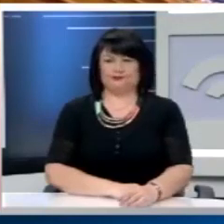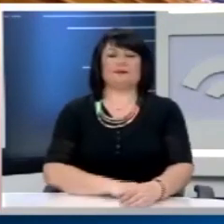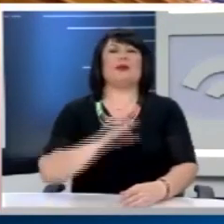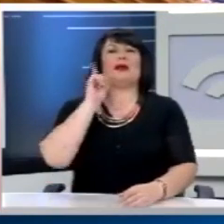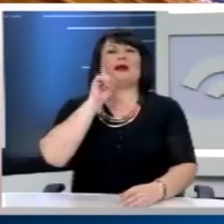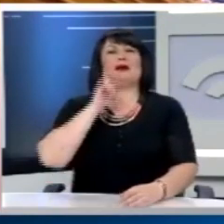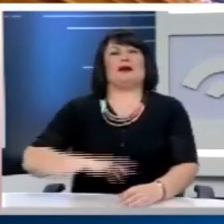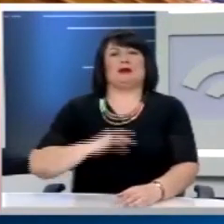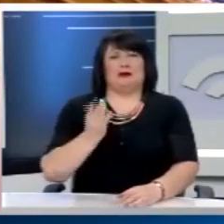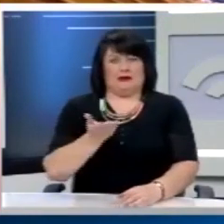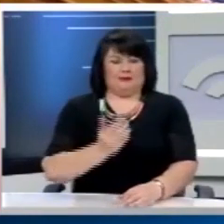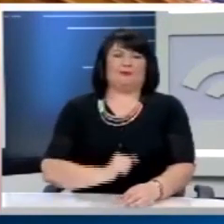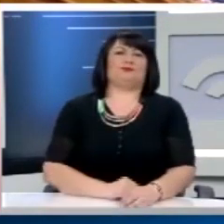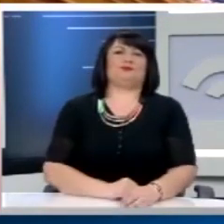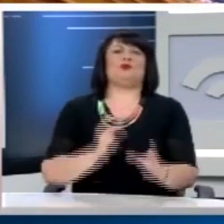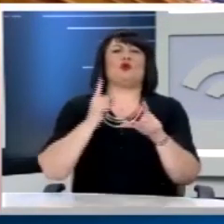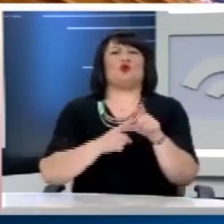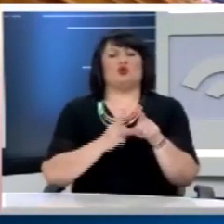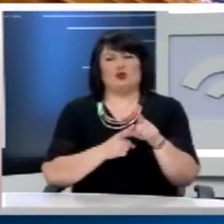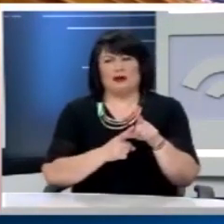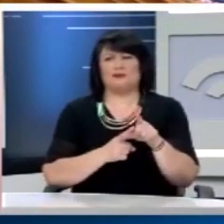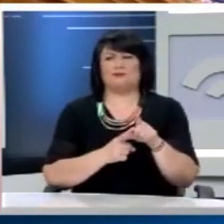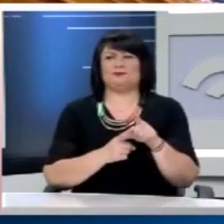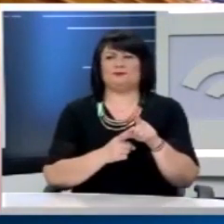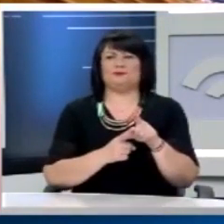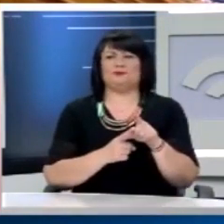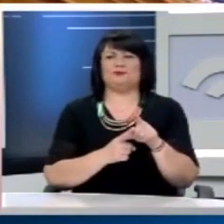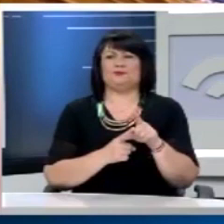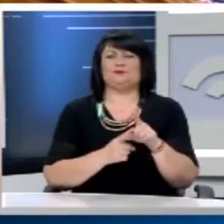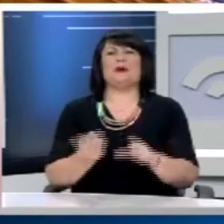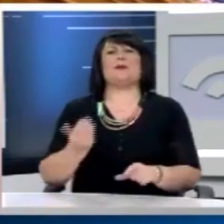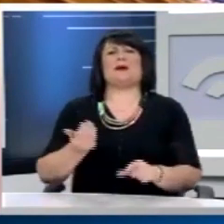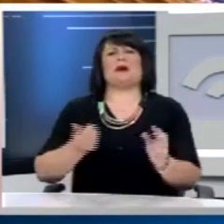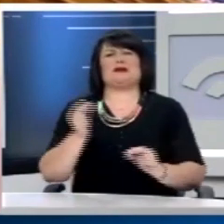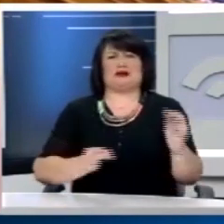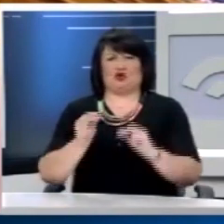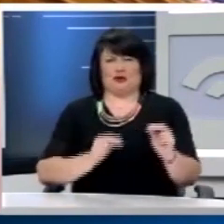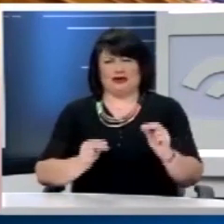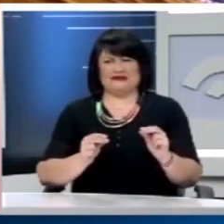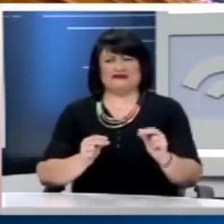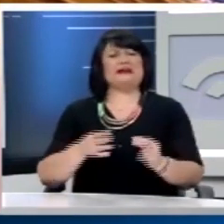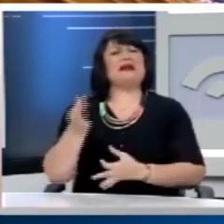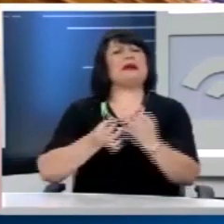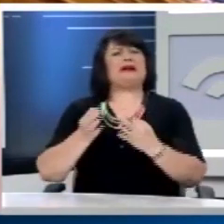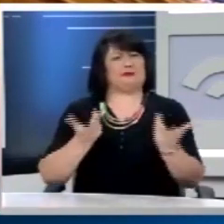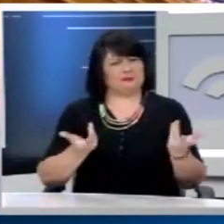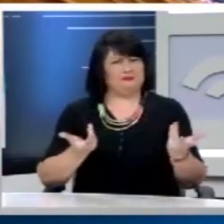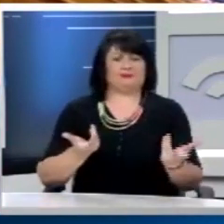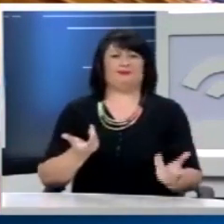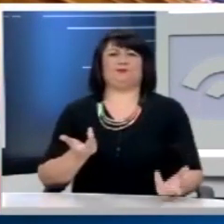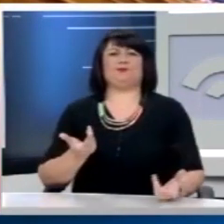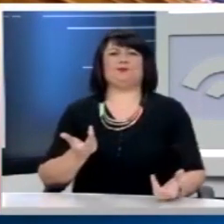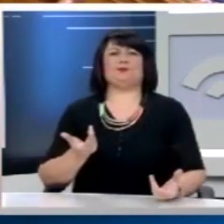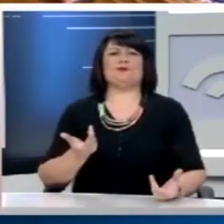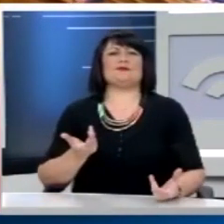Κυρίες και κύριοι, το ΚΚΕ προεκλογικά έλεγε ότι